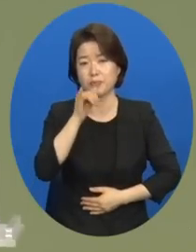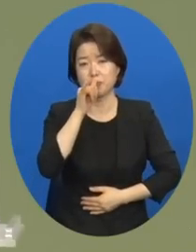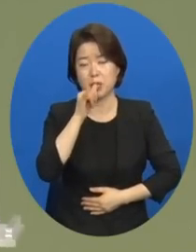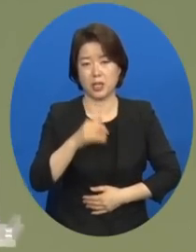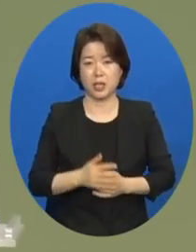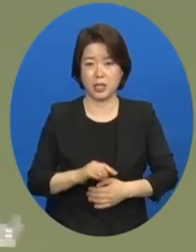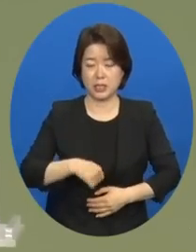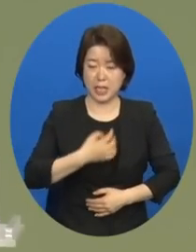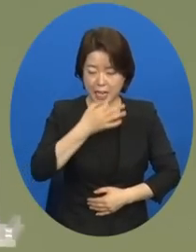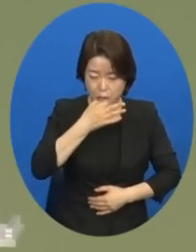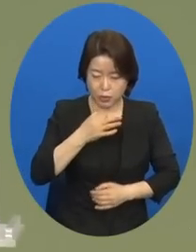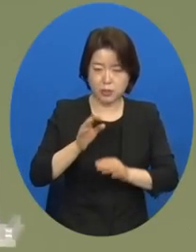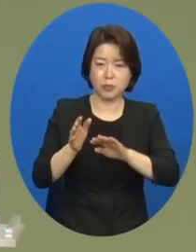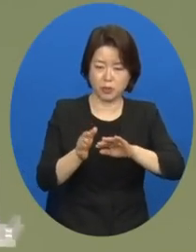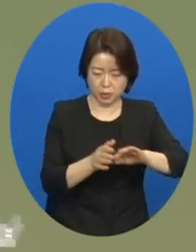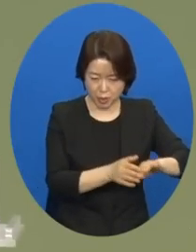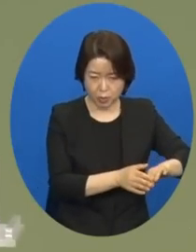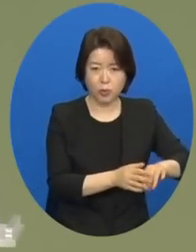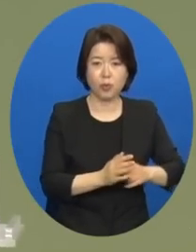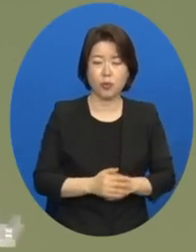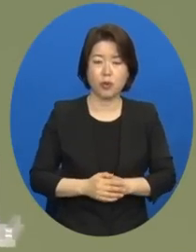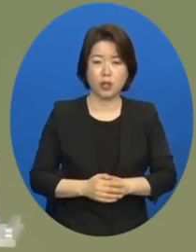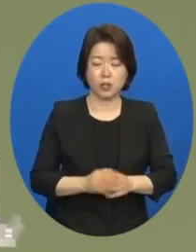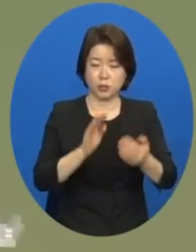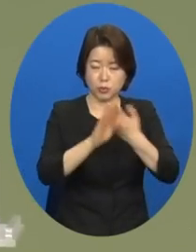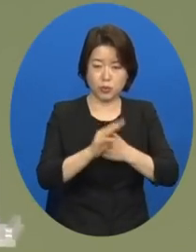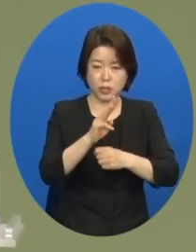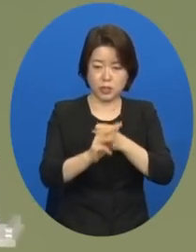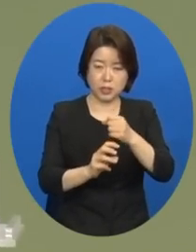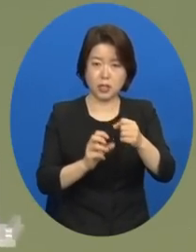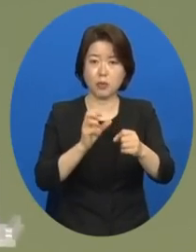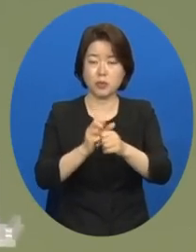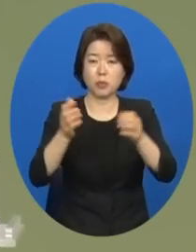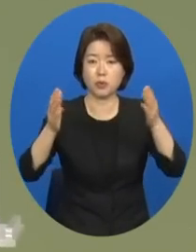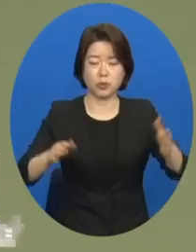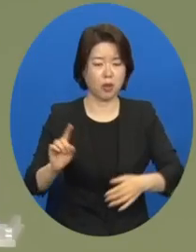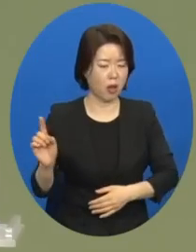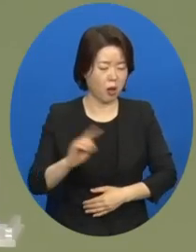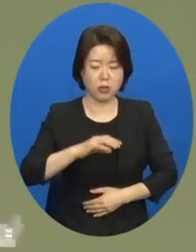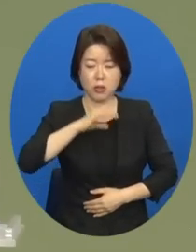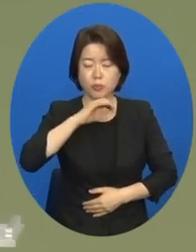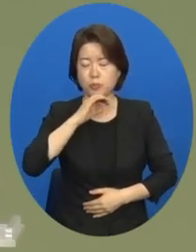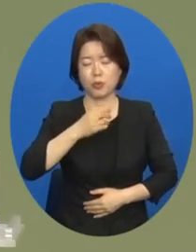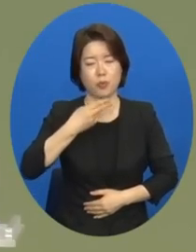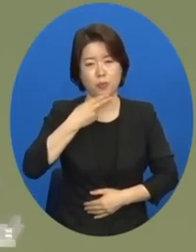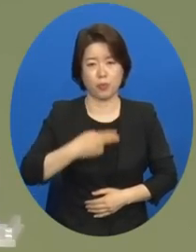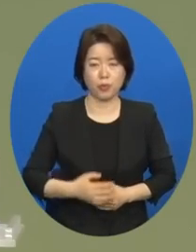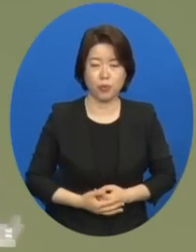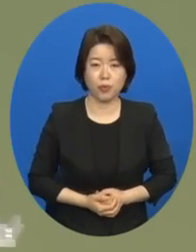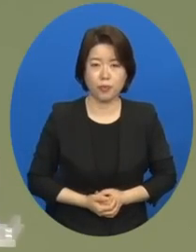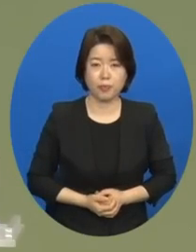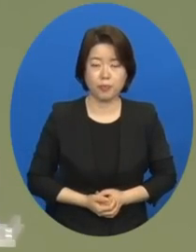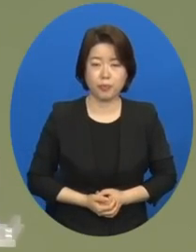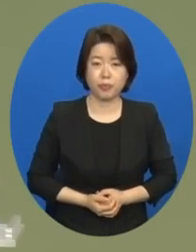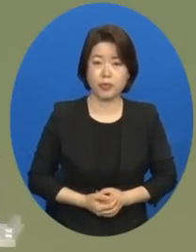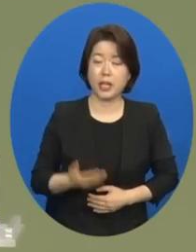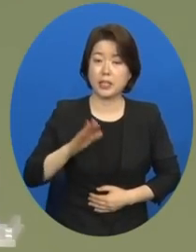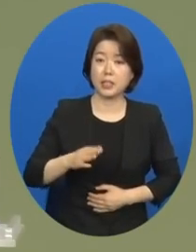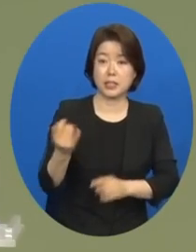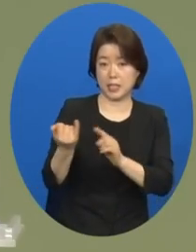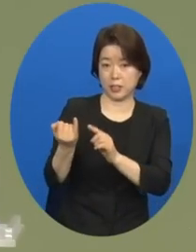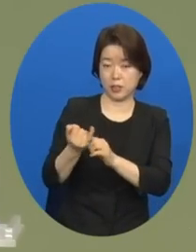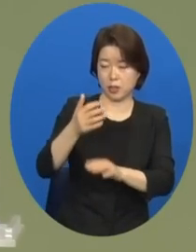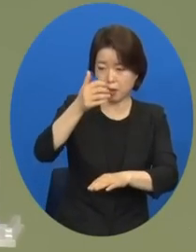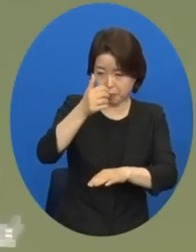그렇게 자기 욕심을 내려놓고 그 후에 35년요 살아는 어떤 불평도 하지 않았어 그런데 그녀가